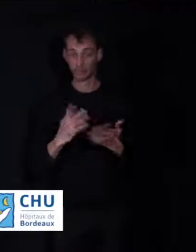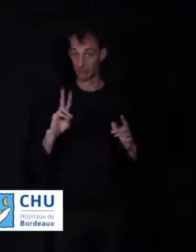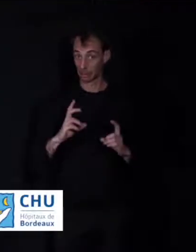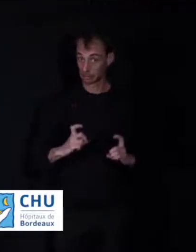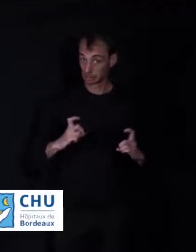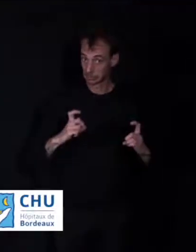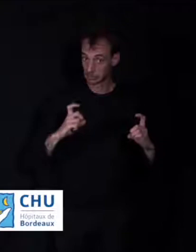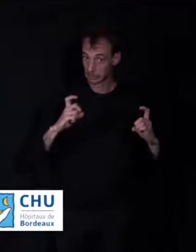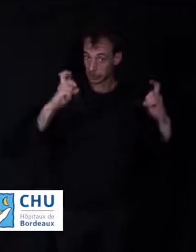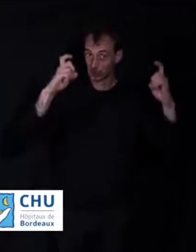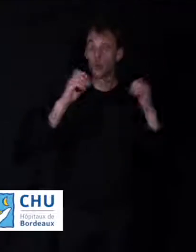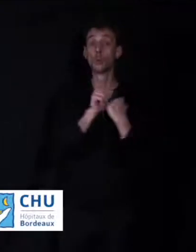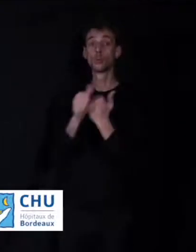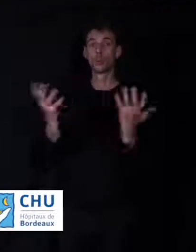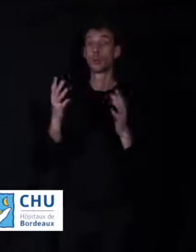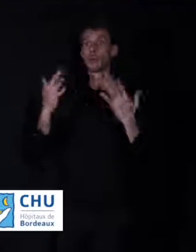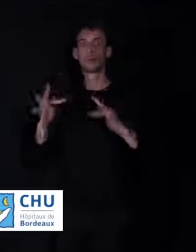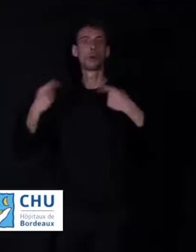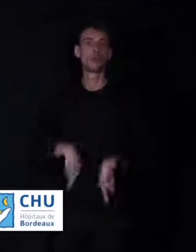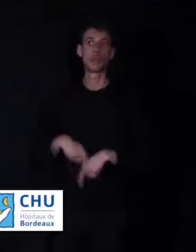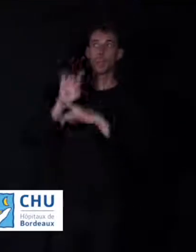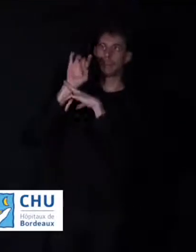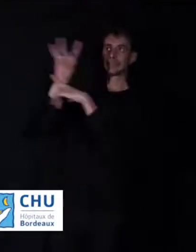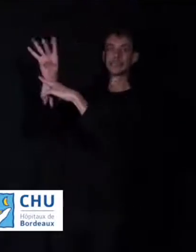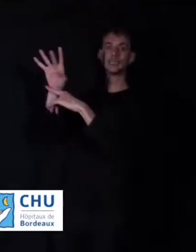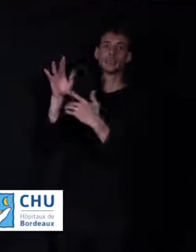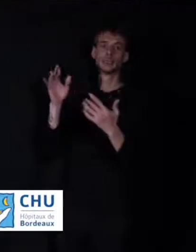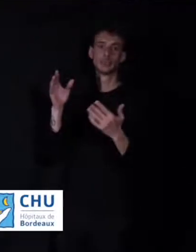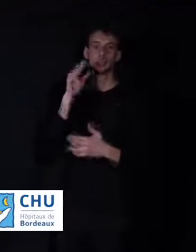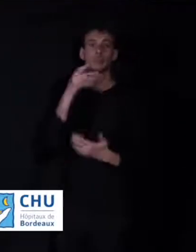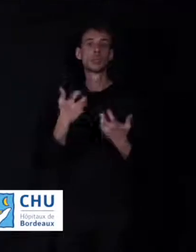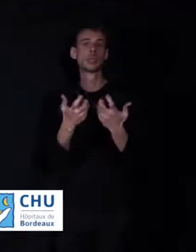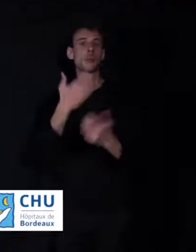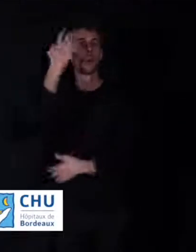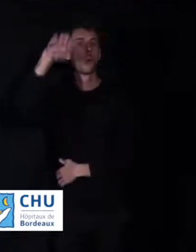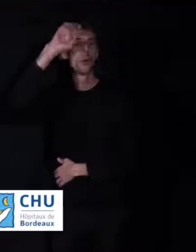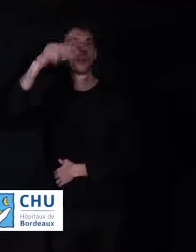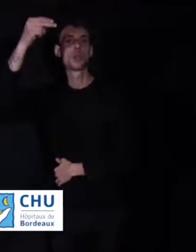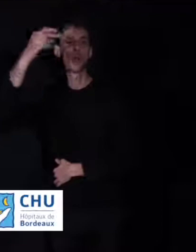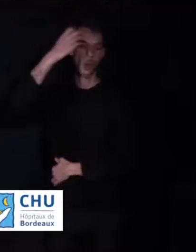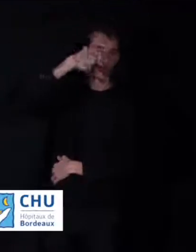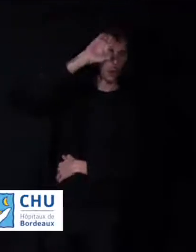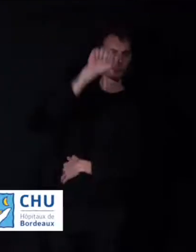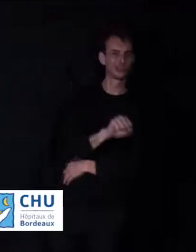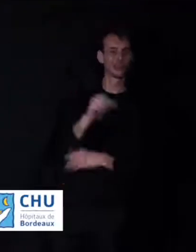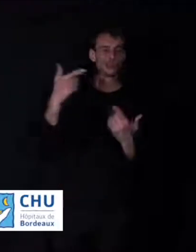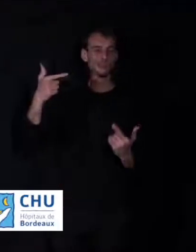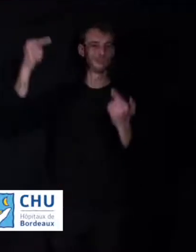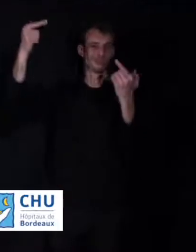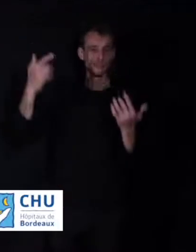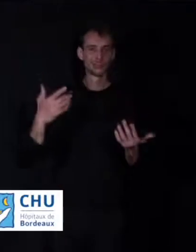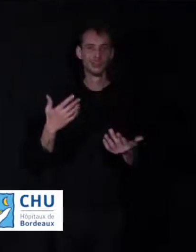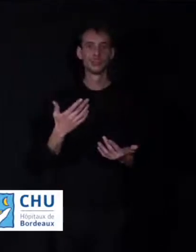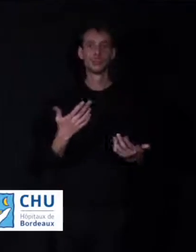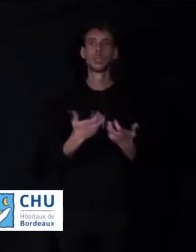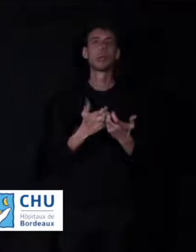gouvernements. Et pour ça, elle dit l'Europe du Nord versus l'Europe du Sud. On a bien vu les hésitants, la France, la